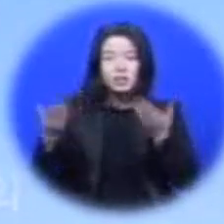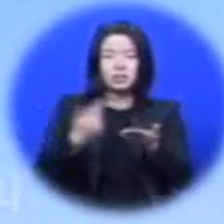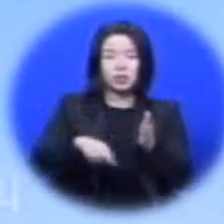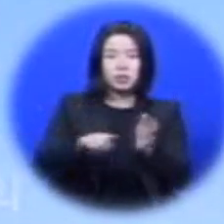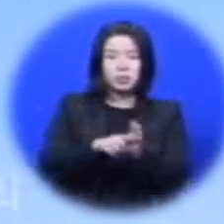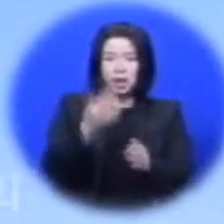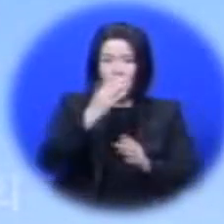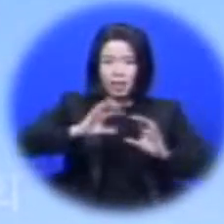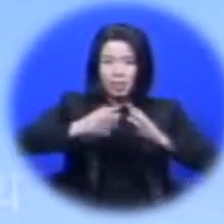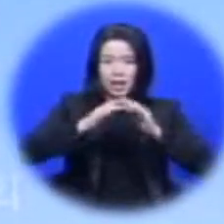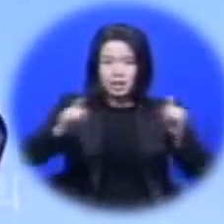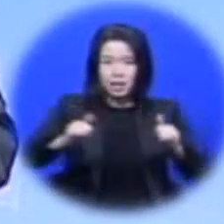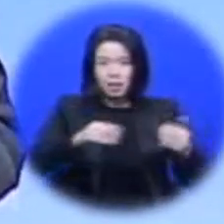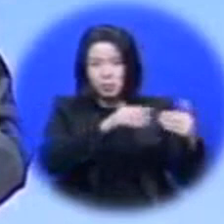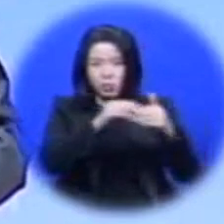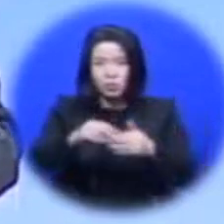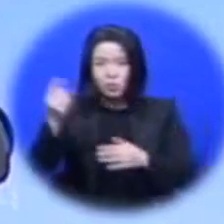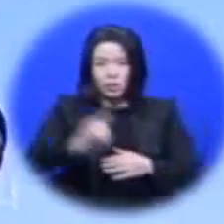끌고 왔습니다.